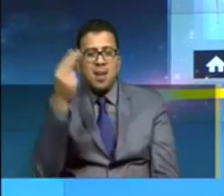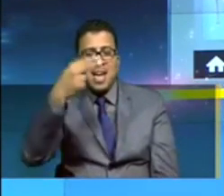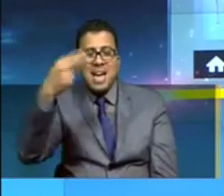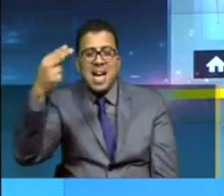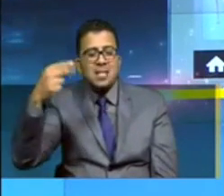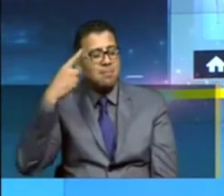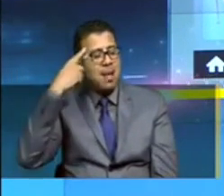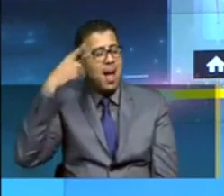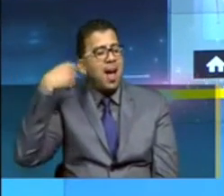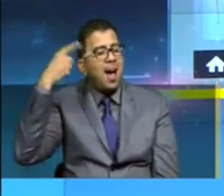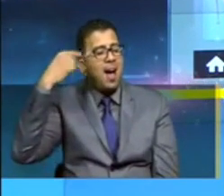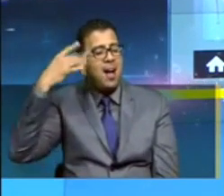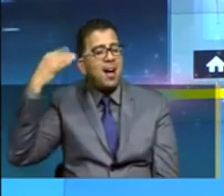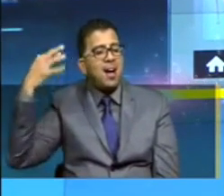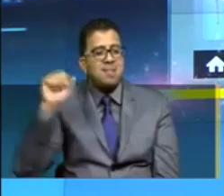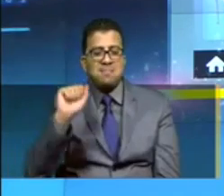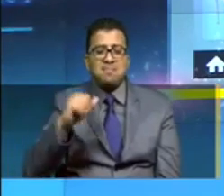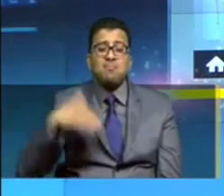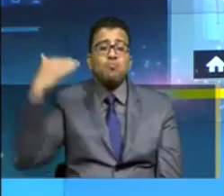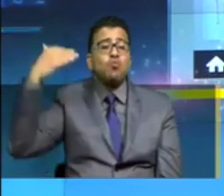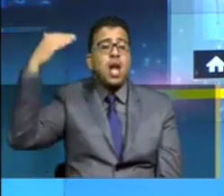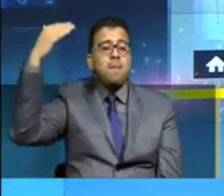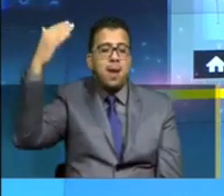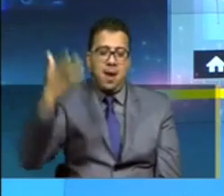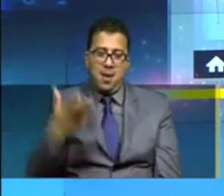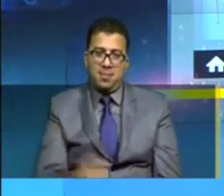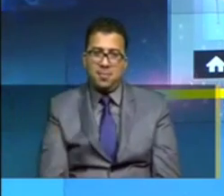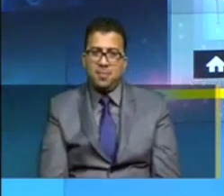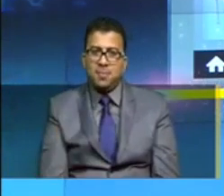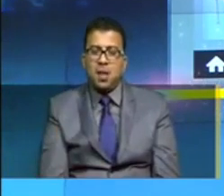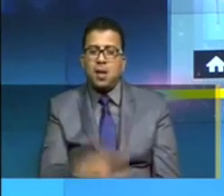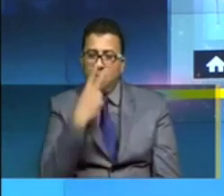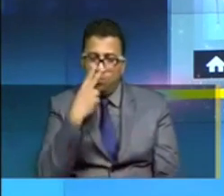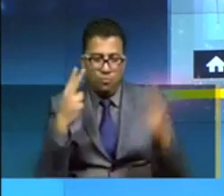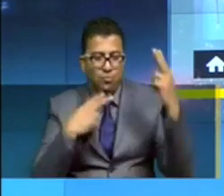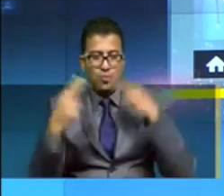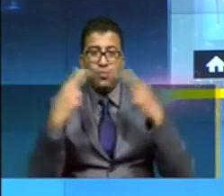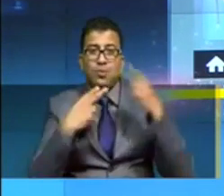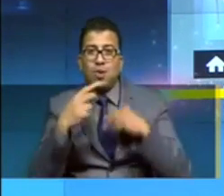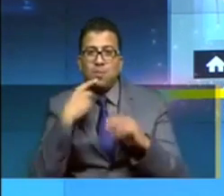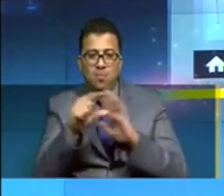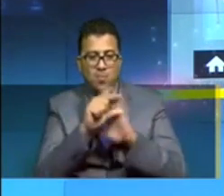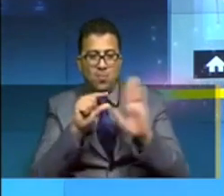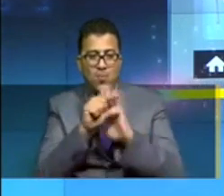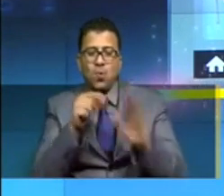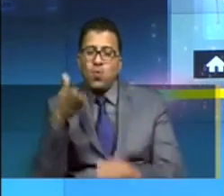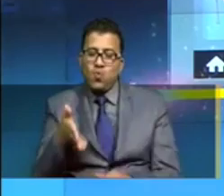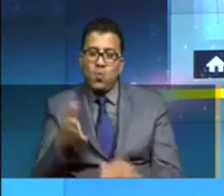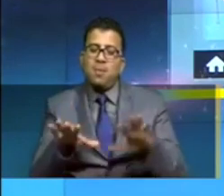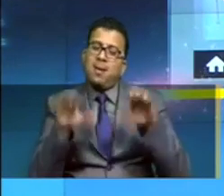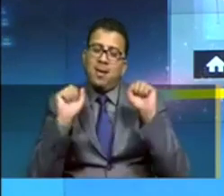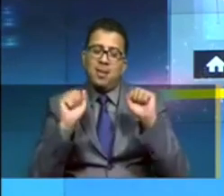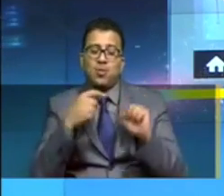الأطفال أحلامهم وطموحاتهم للمستقبل. مشاهدينا ومستمعينا، هذا كل ما لدينا لفقرة